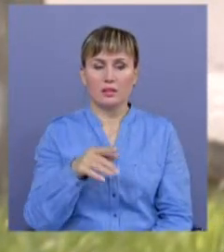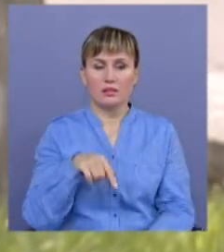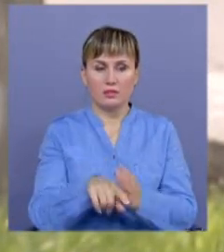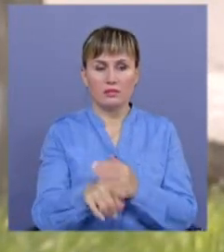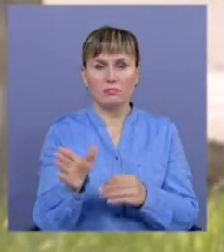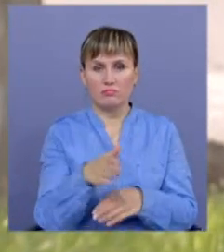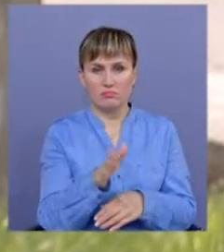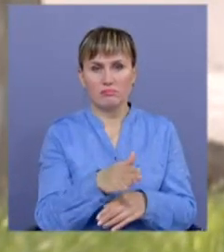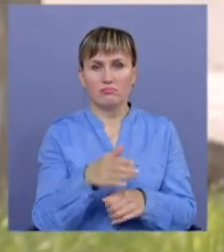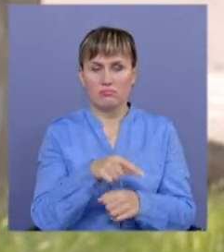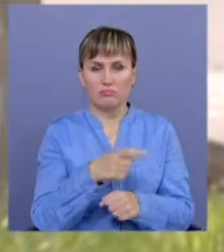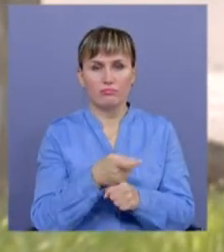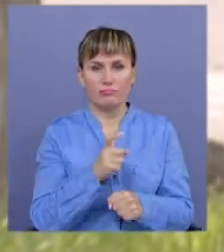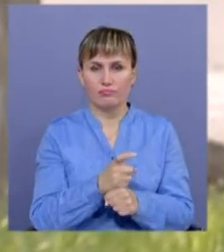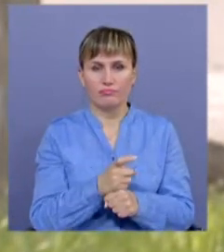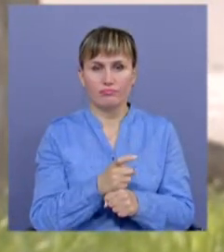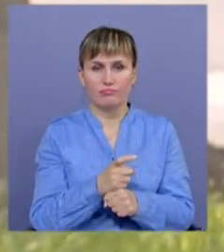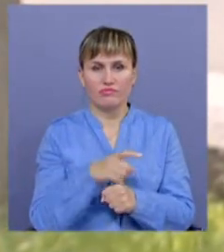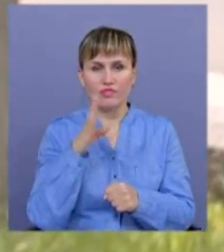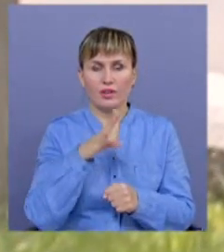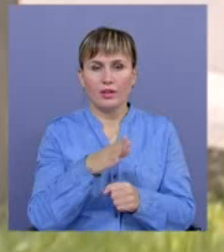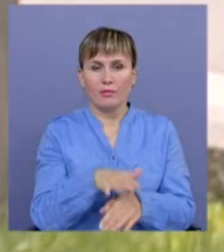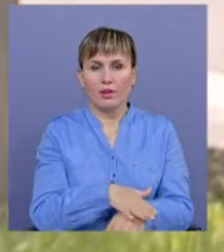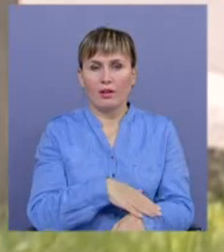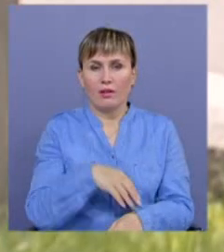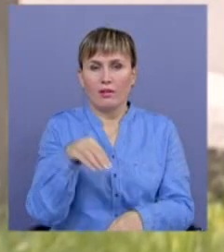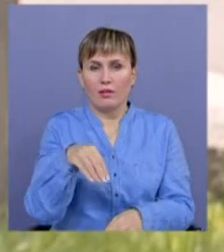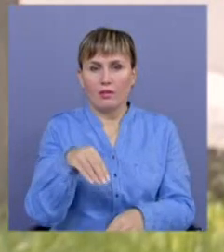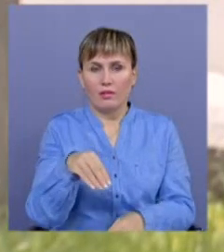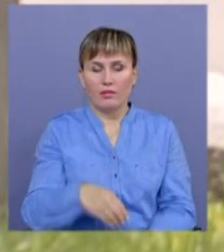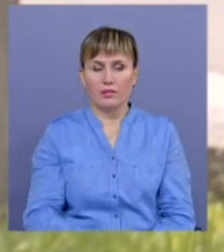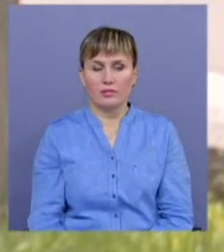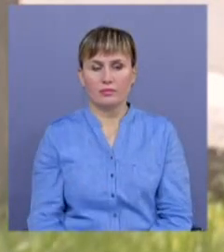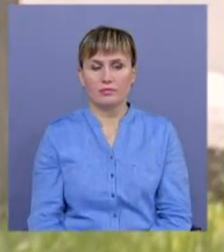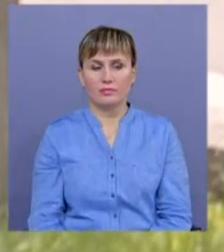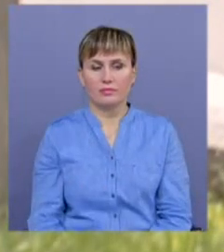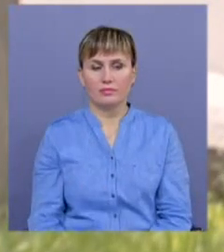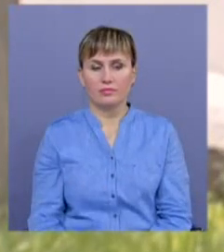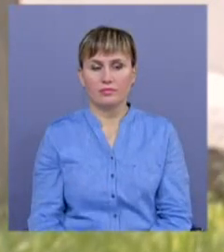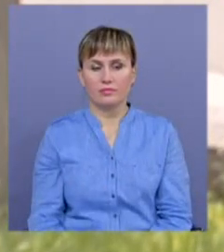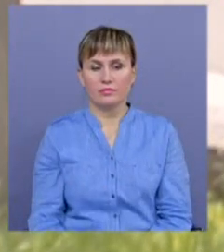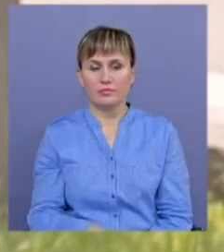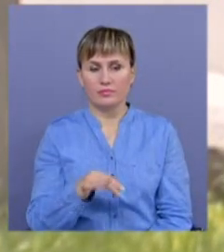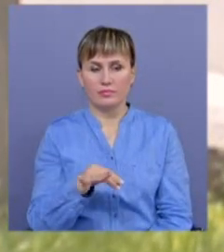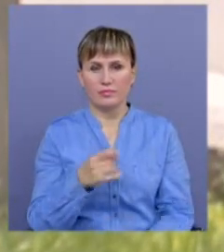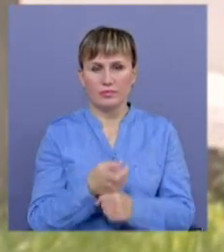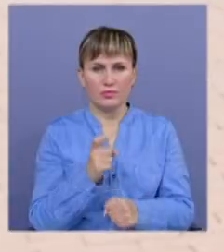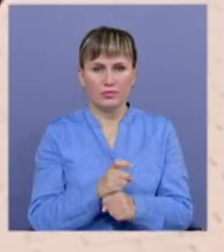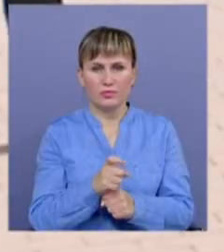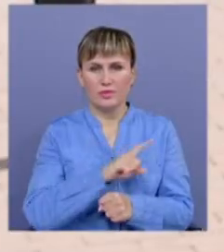2. Ну, очень медленно вода течет, это раз. И два, она слишком